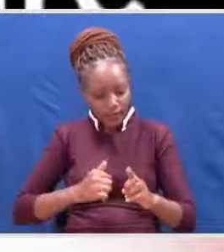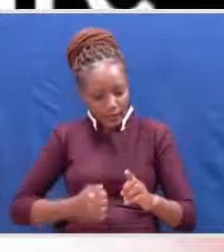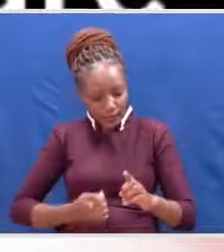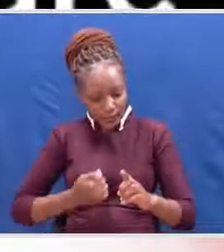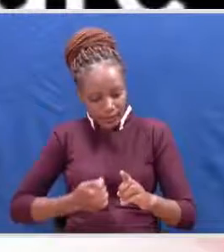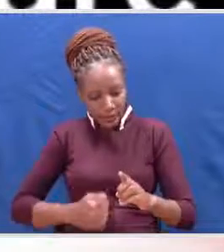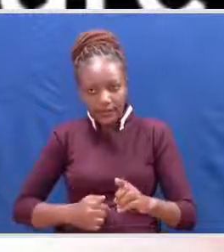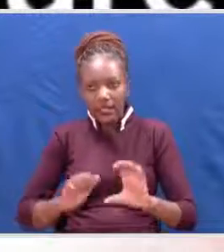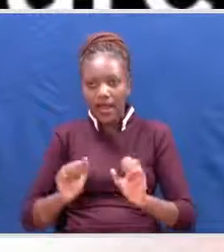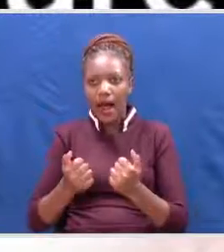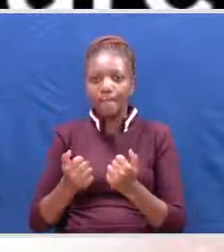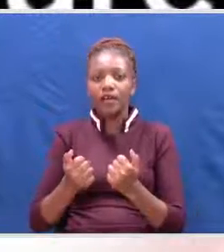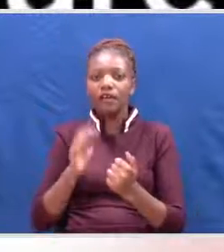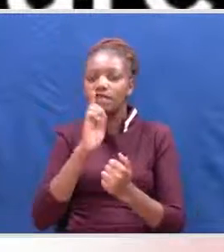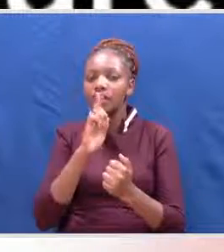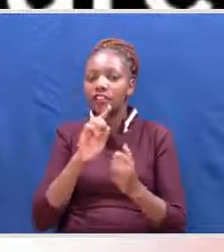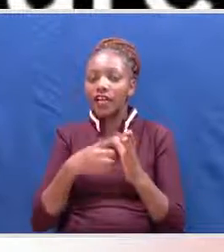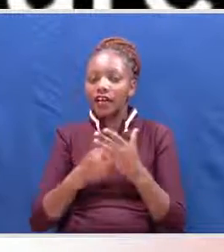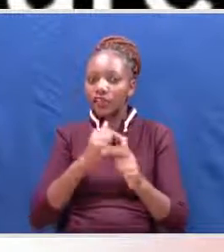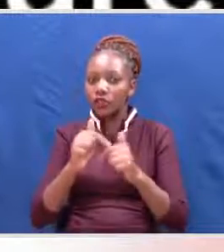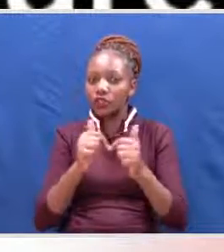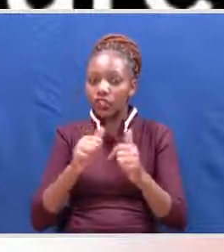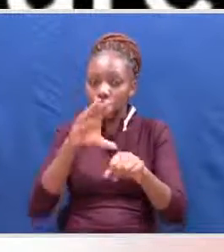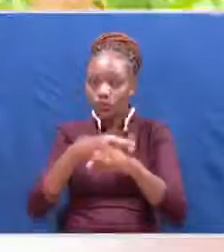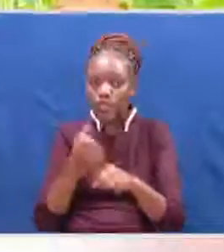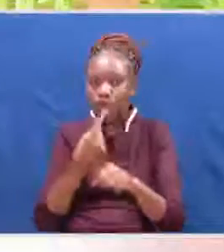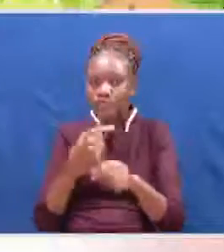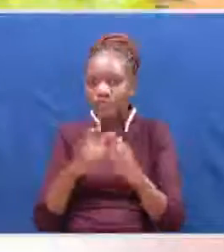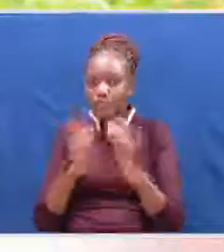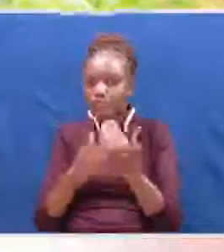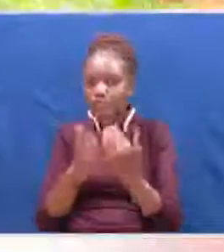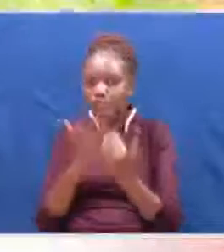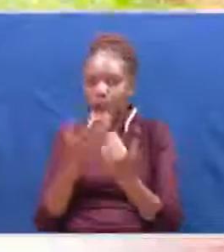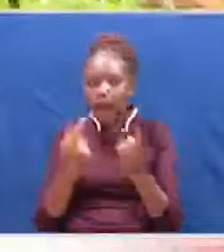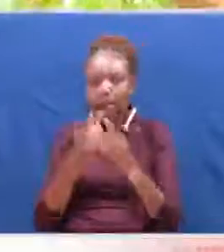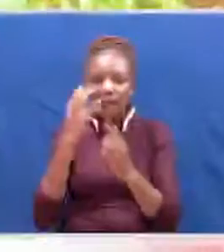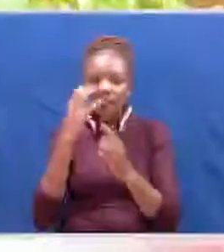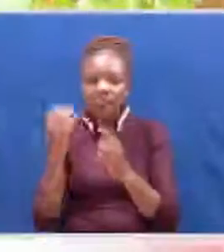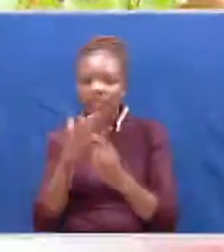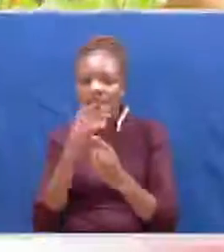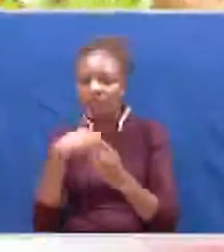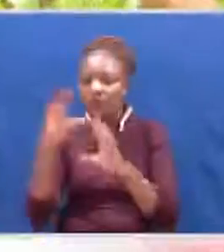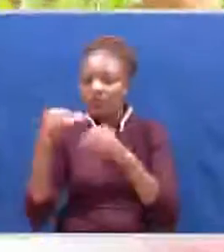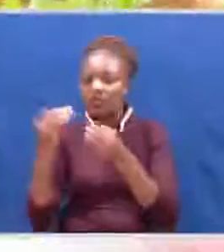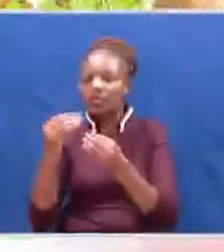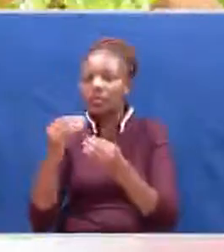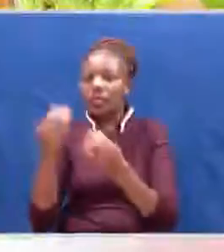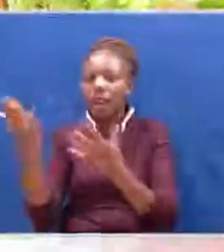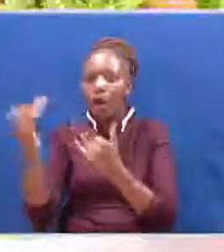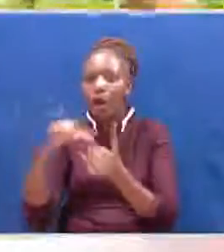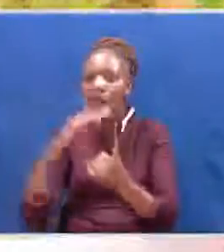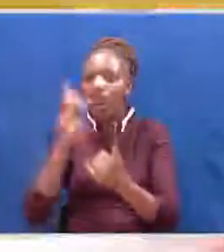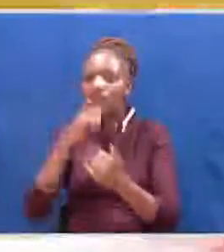to recover under his brother's watch in Luanda. But sadly, the man who gave him hope again succumbed to